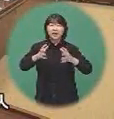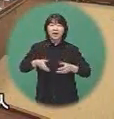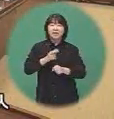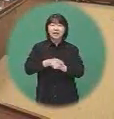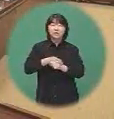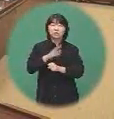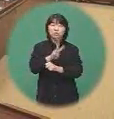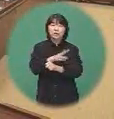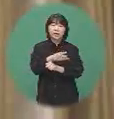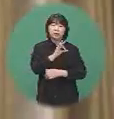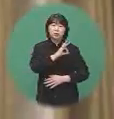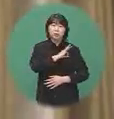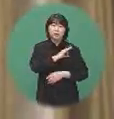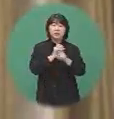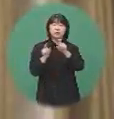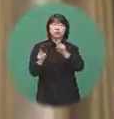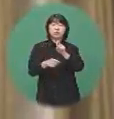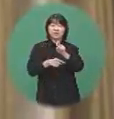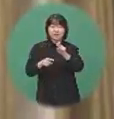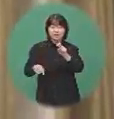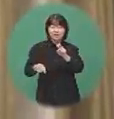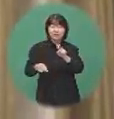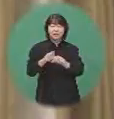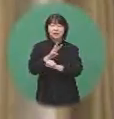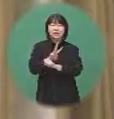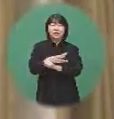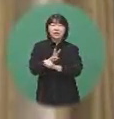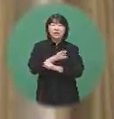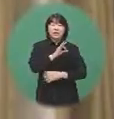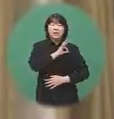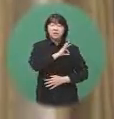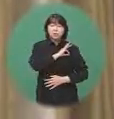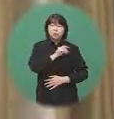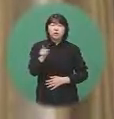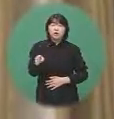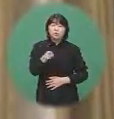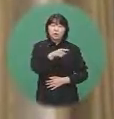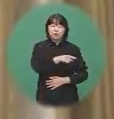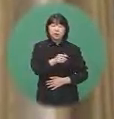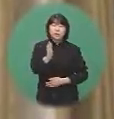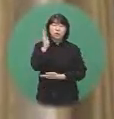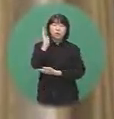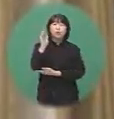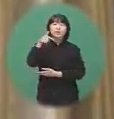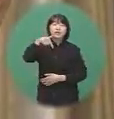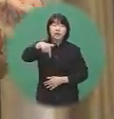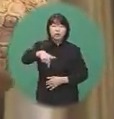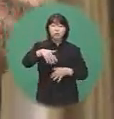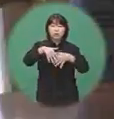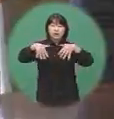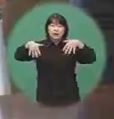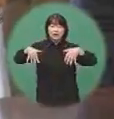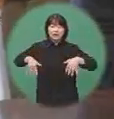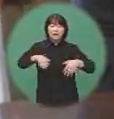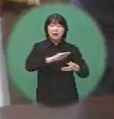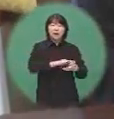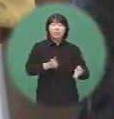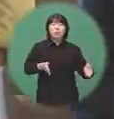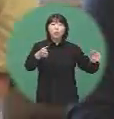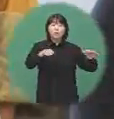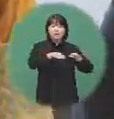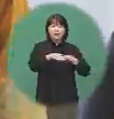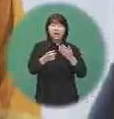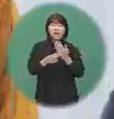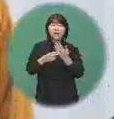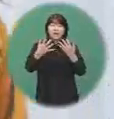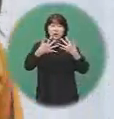。研修員たちはそれぞれの国の政府機関や主要な病院で医療機材の